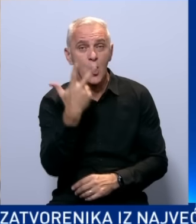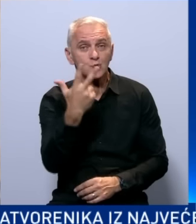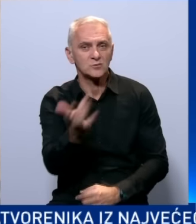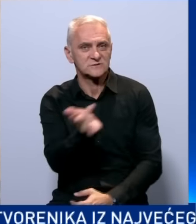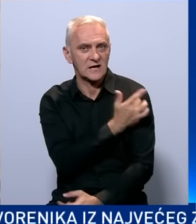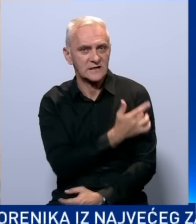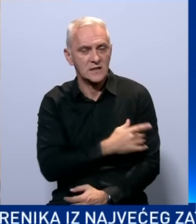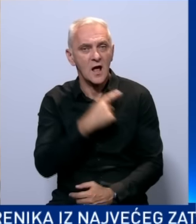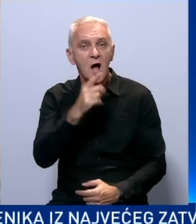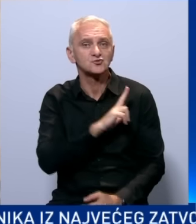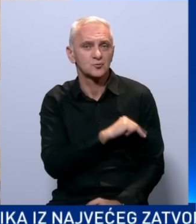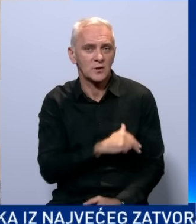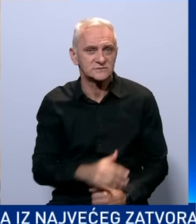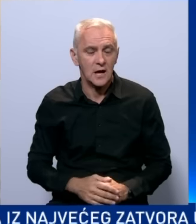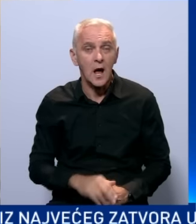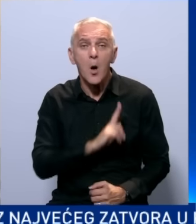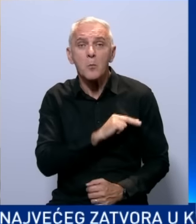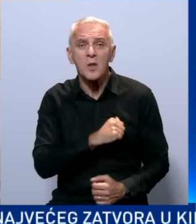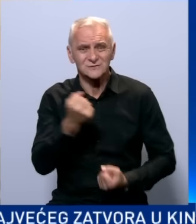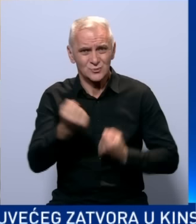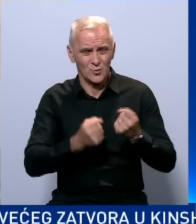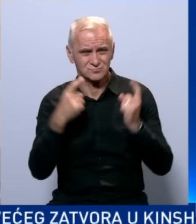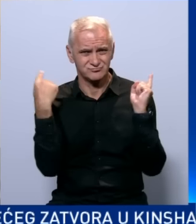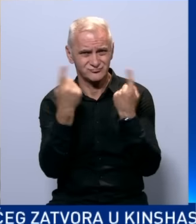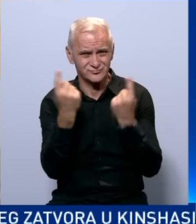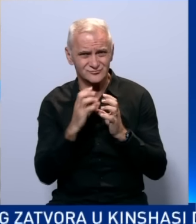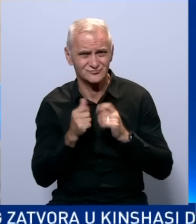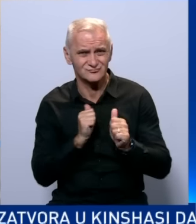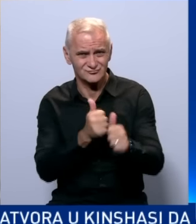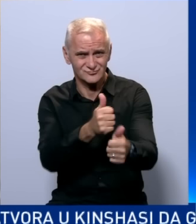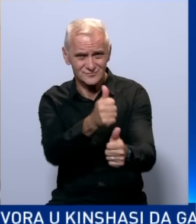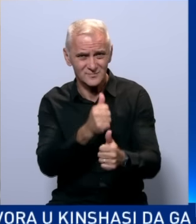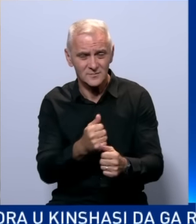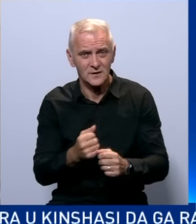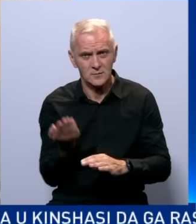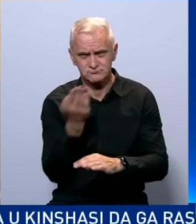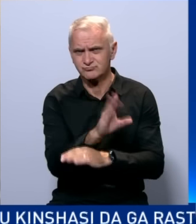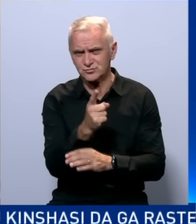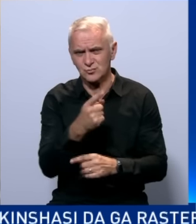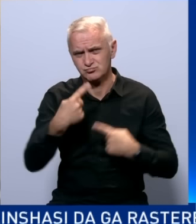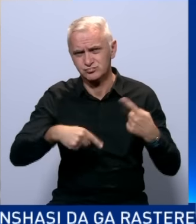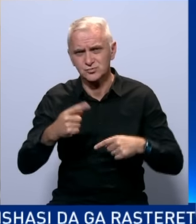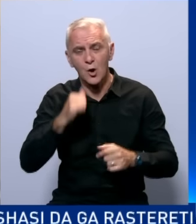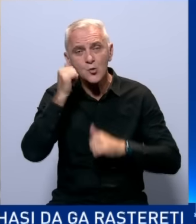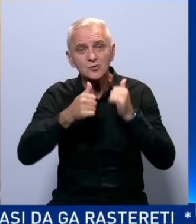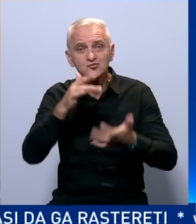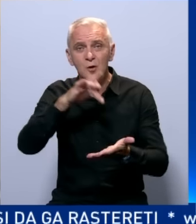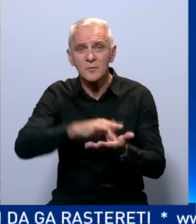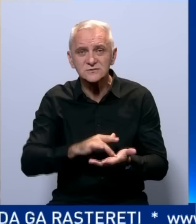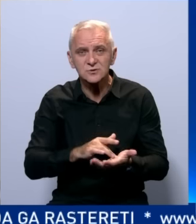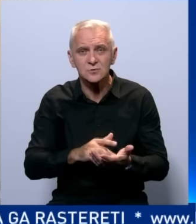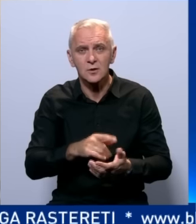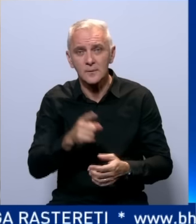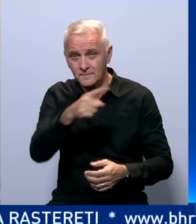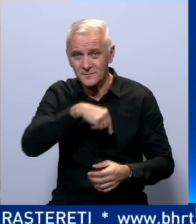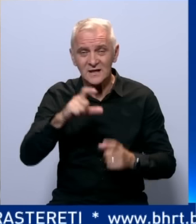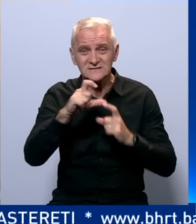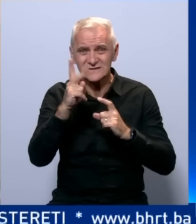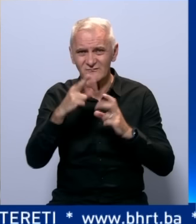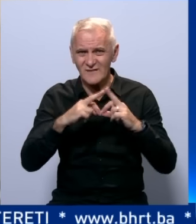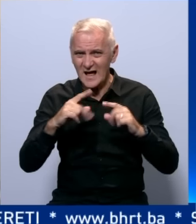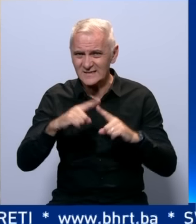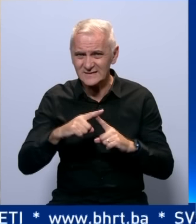su ranjena, saopćila je policija. Policijsko vozilo koje je pratilo diplomate prema turističkom mjestu Malam Džaba u okrugu Swat